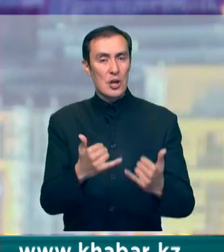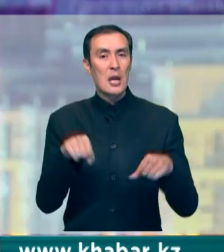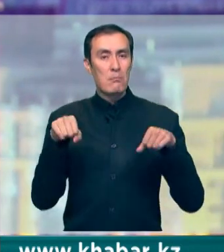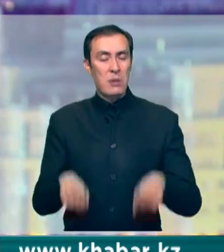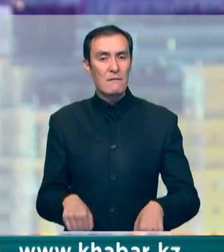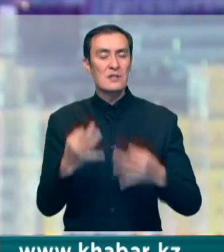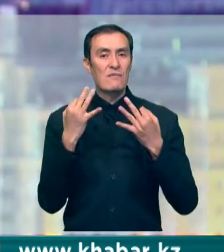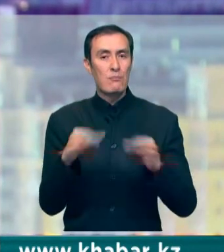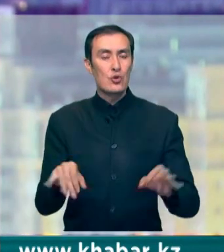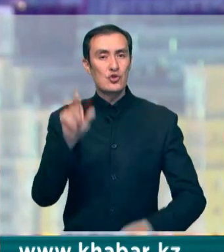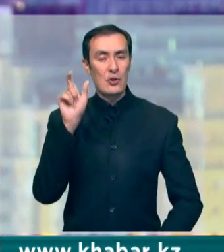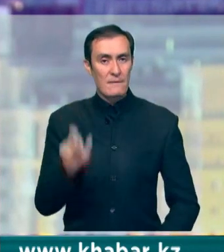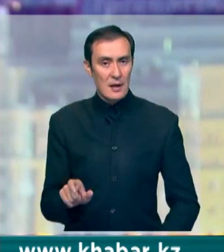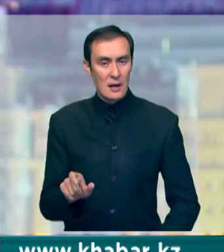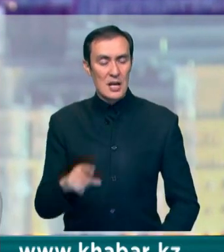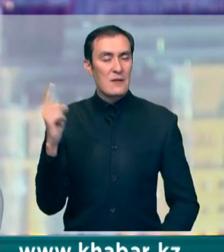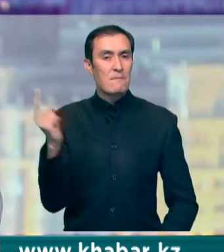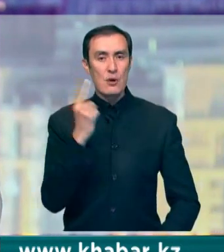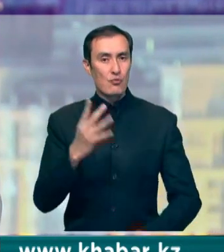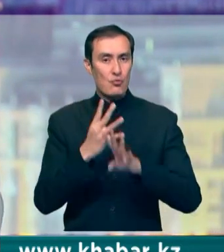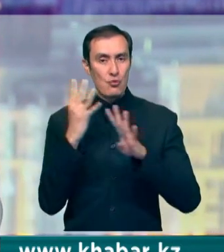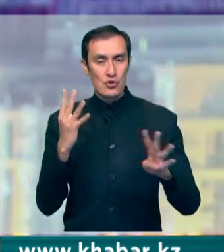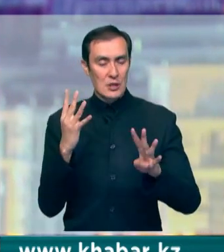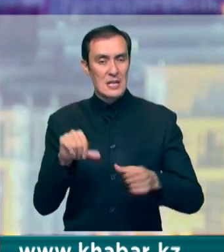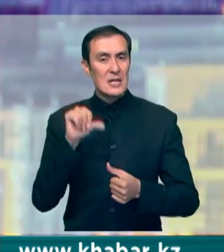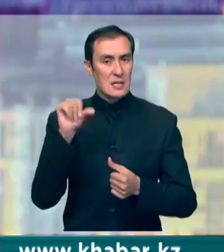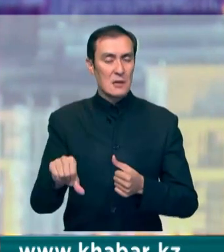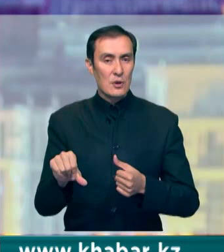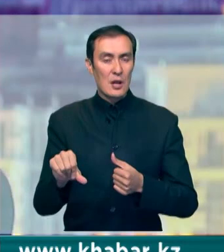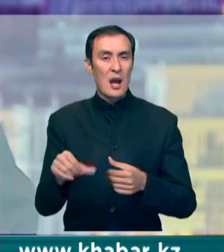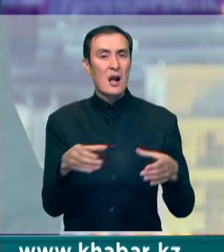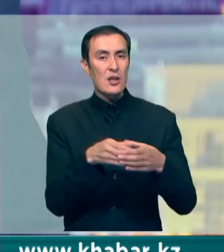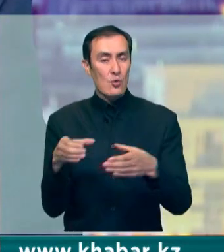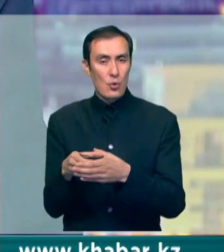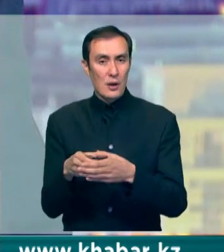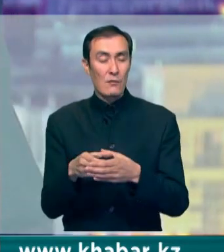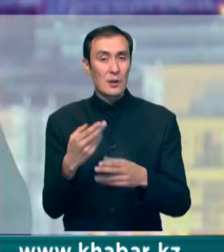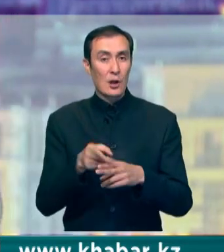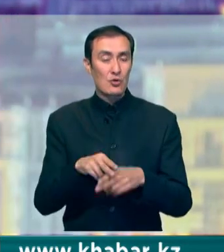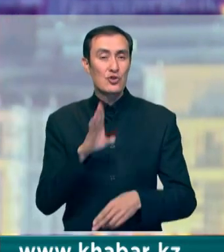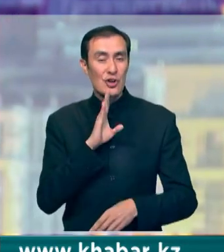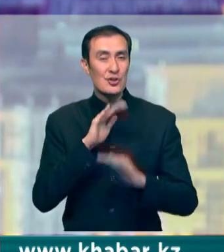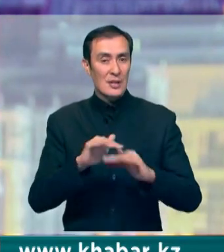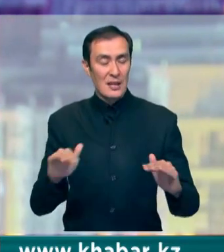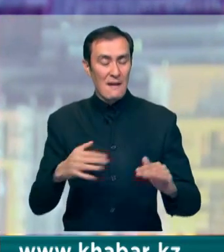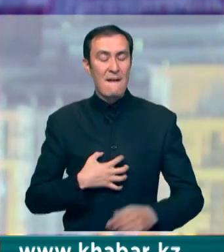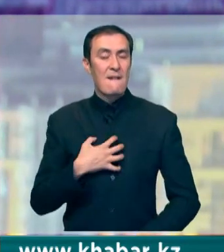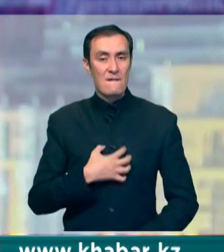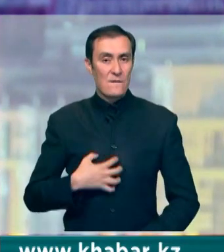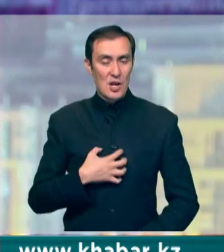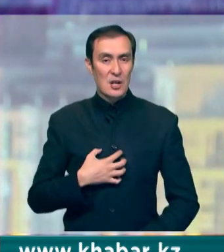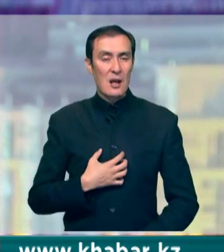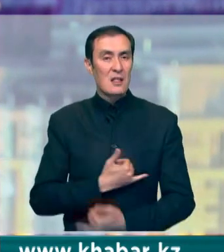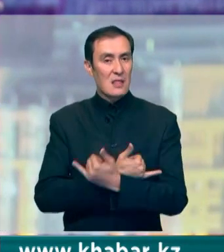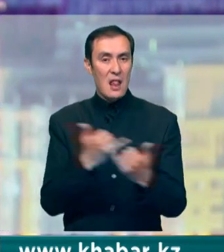свобод человека и первую очередь имена тех категорий или из которой вы говорите имеет важное значение для